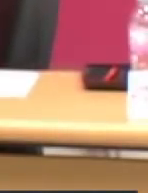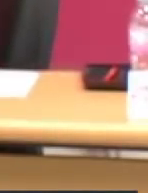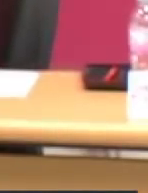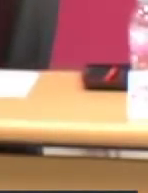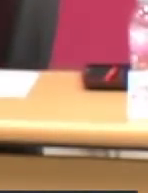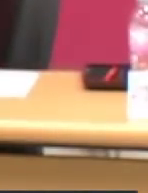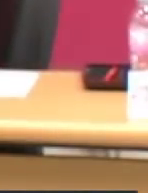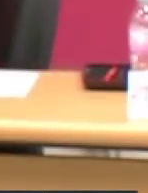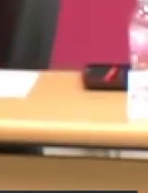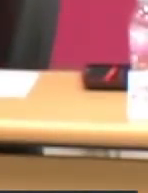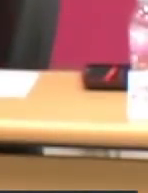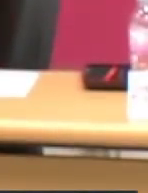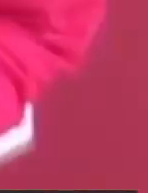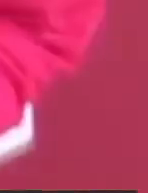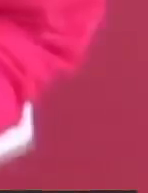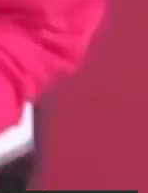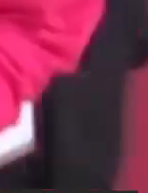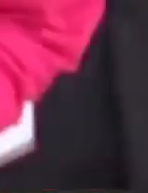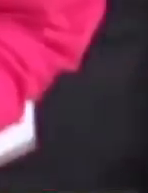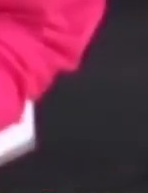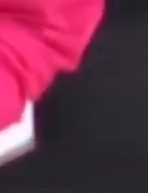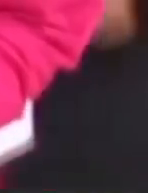게 밑거름이 되겠습니다.